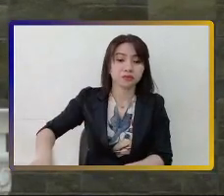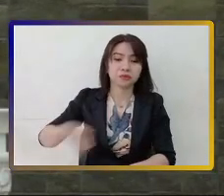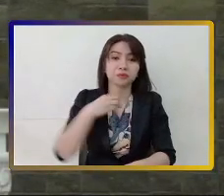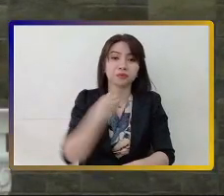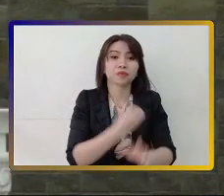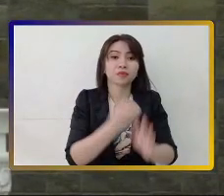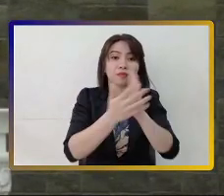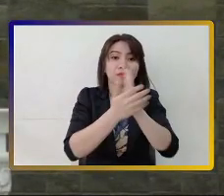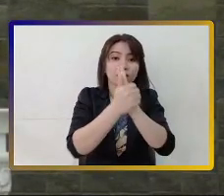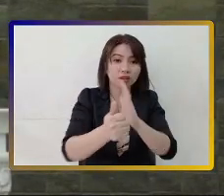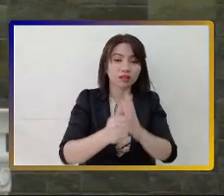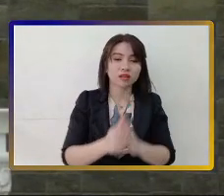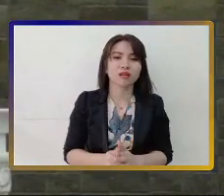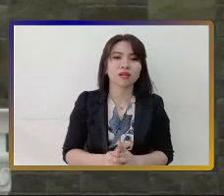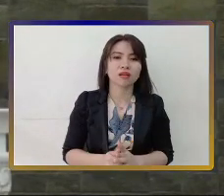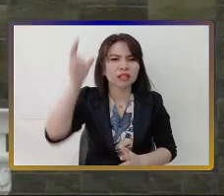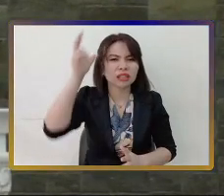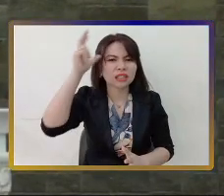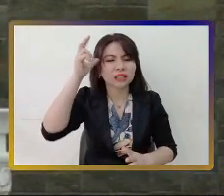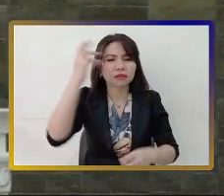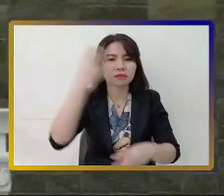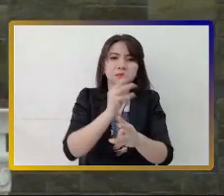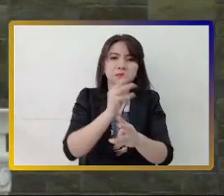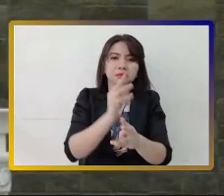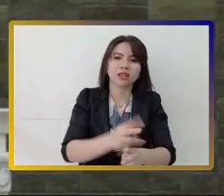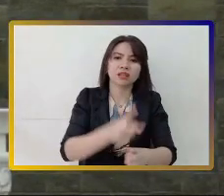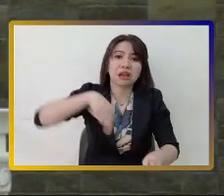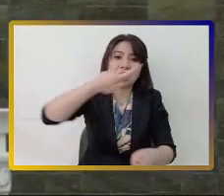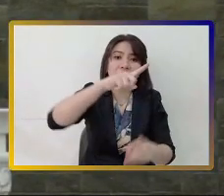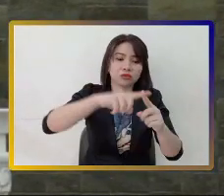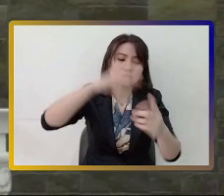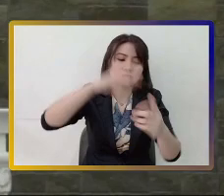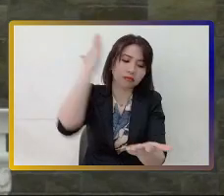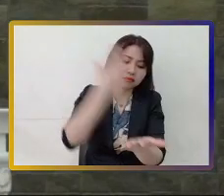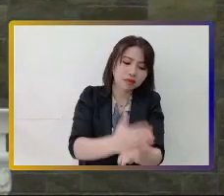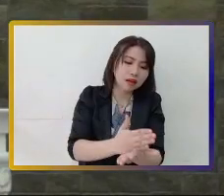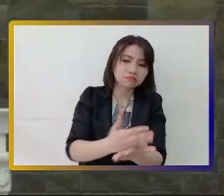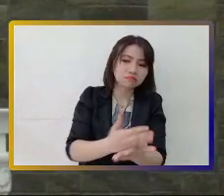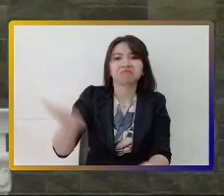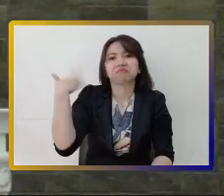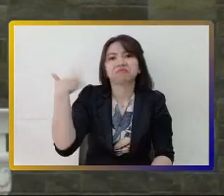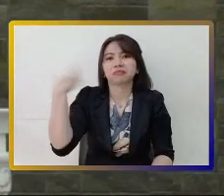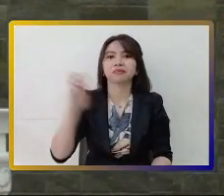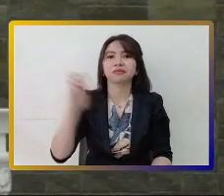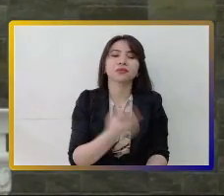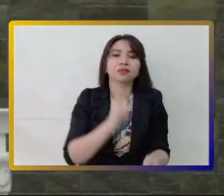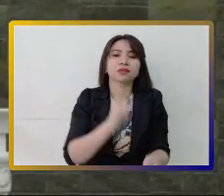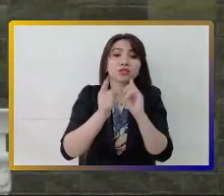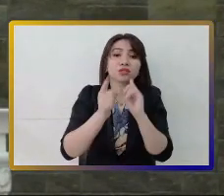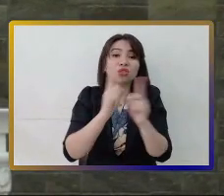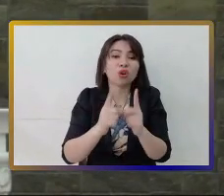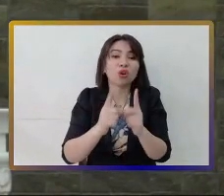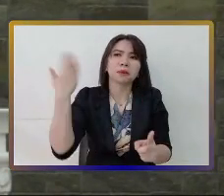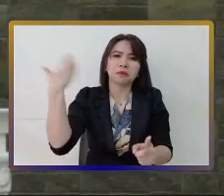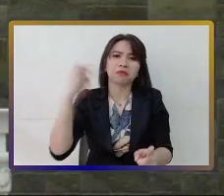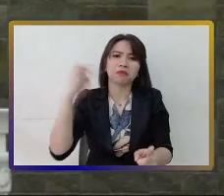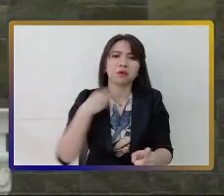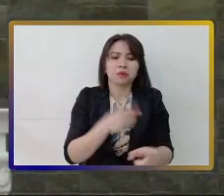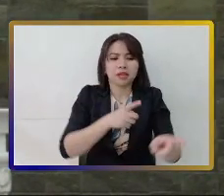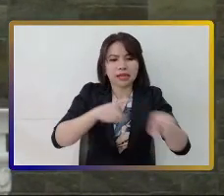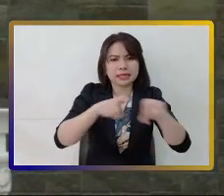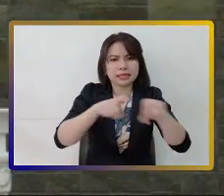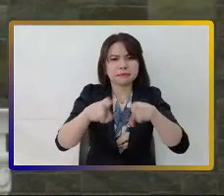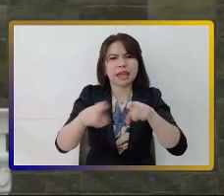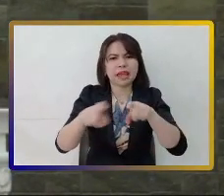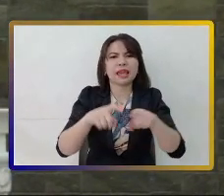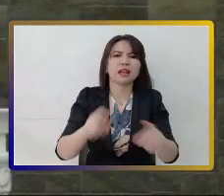bang ipaparalyze tayo ngayon, pati tigilin, yung dati nakakapagsalita tayo, nakakapagpaliwanag tayo ng salita ng Diyos na maayos,